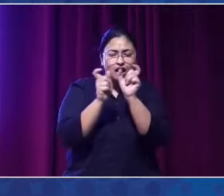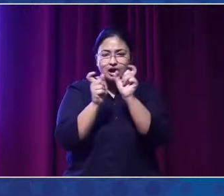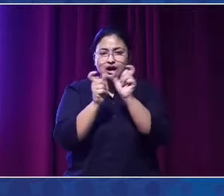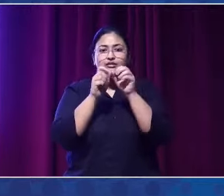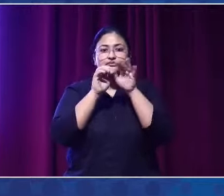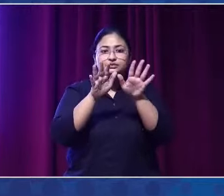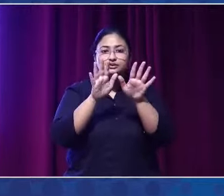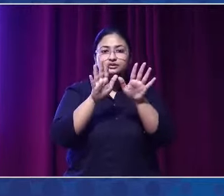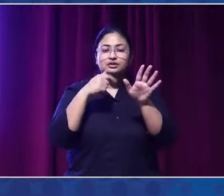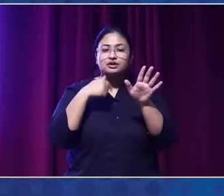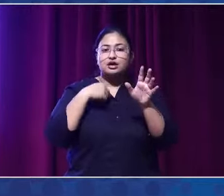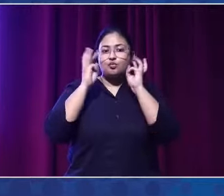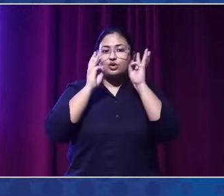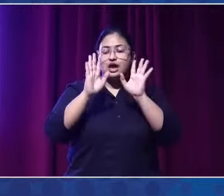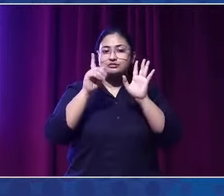नहीं हुआ ऐसा.